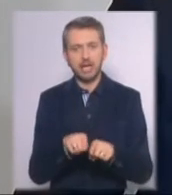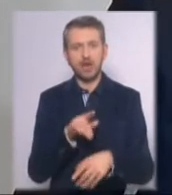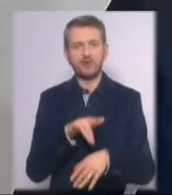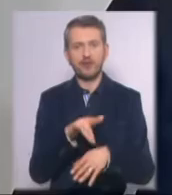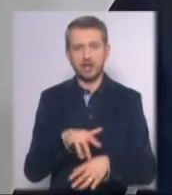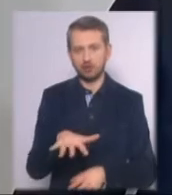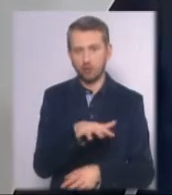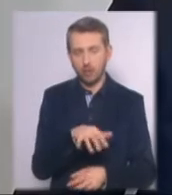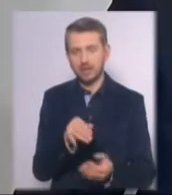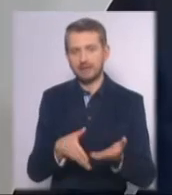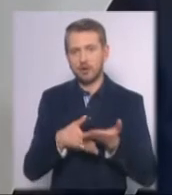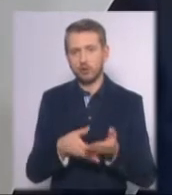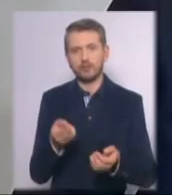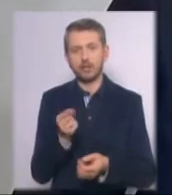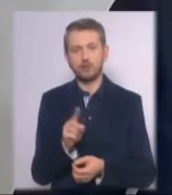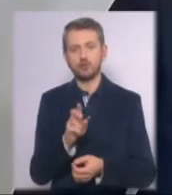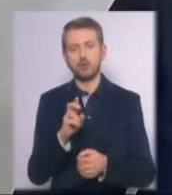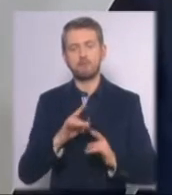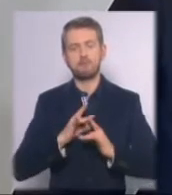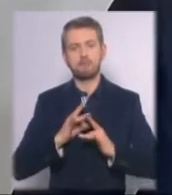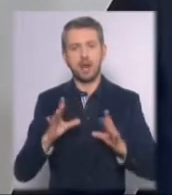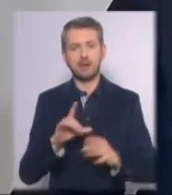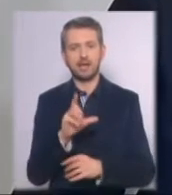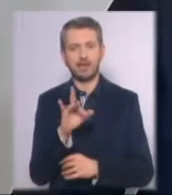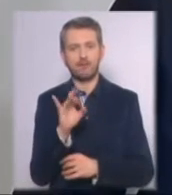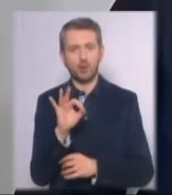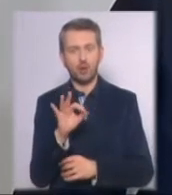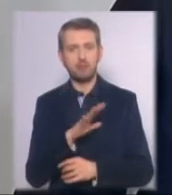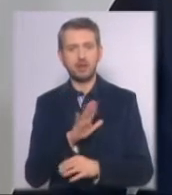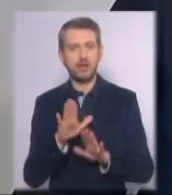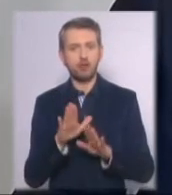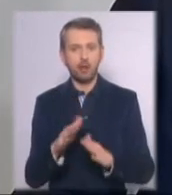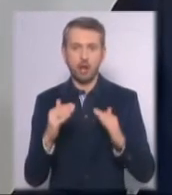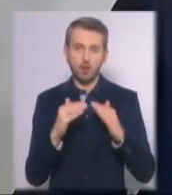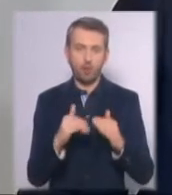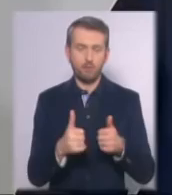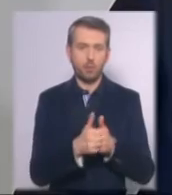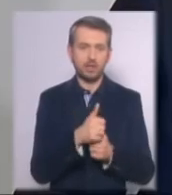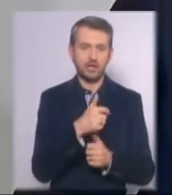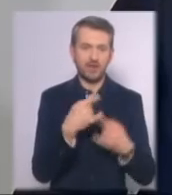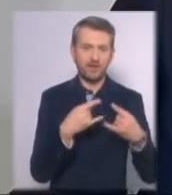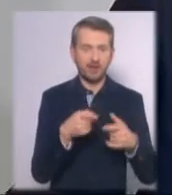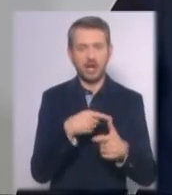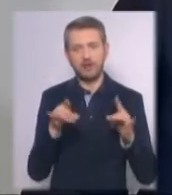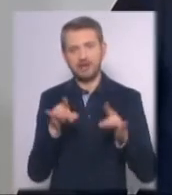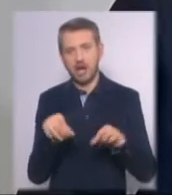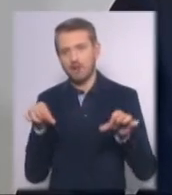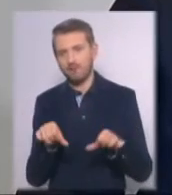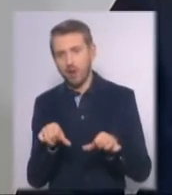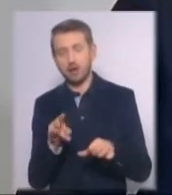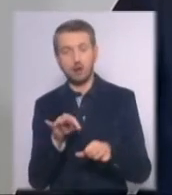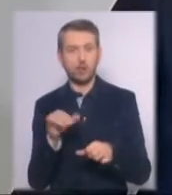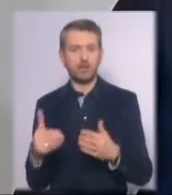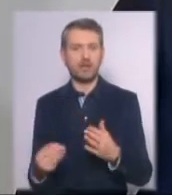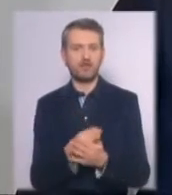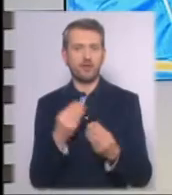фан-зоны и способствовать тому, чтобы вот праздник Евро был не только дома у телевизора или в ресторане или в баре, но и на свежем